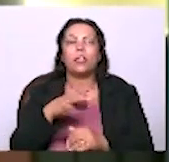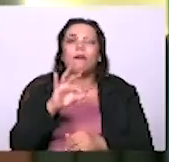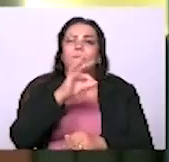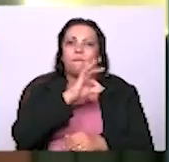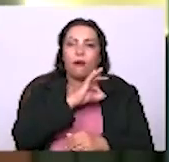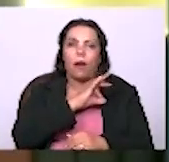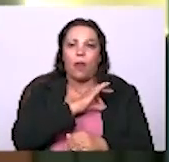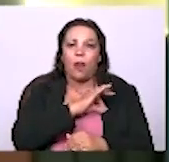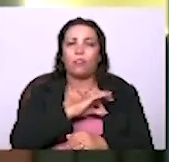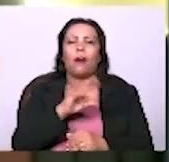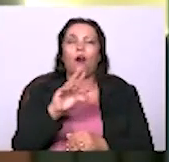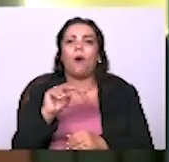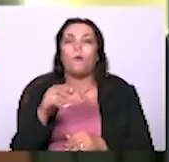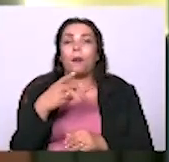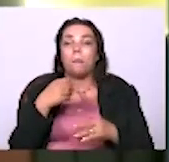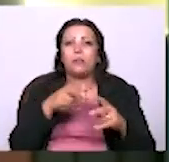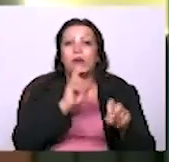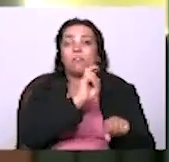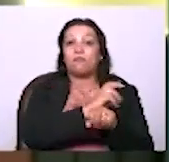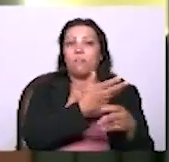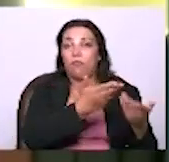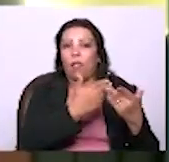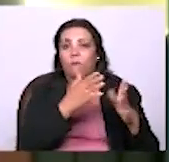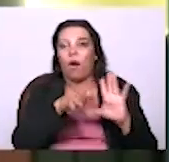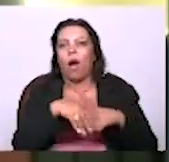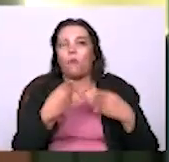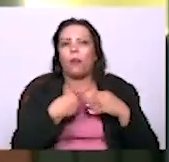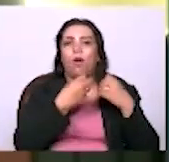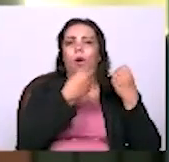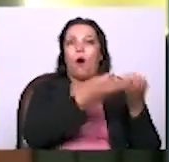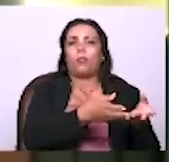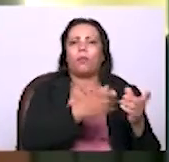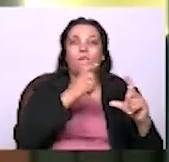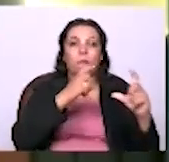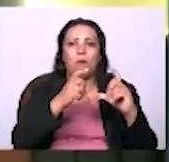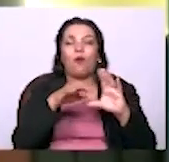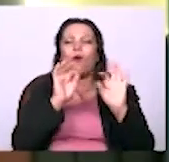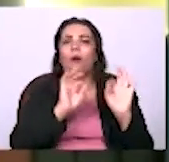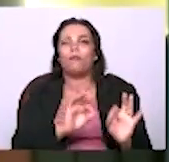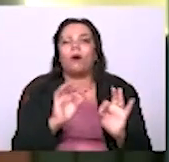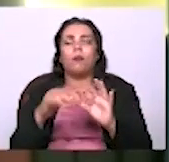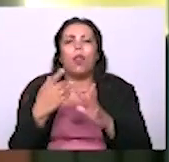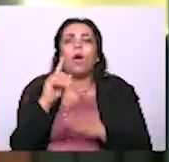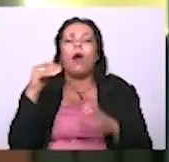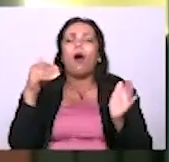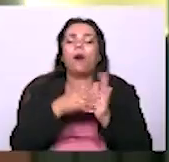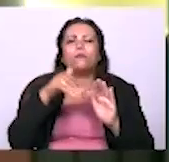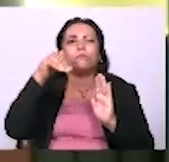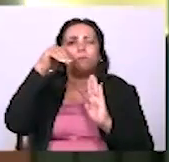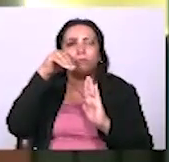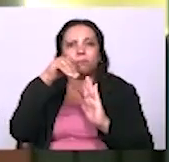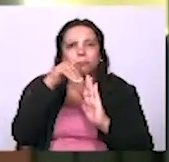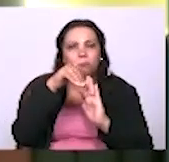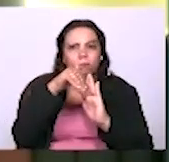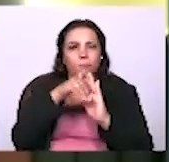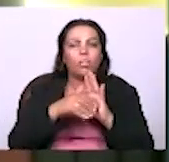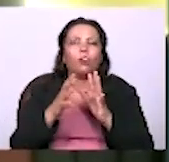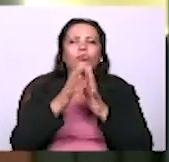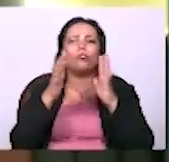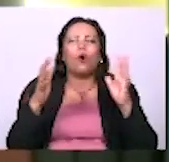الفائده سواء كان للاقراض او للاقتراض كما هي الى ان ينخفض معدل التضخم على